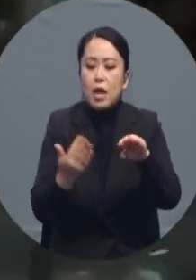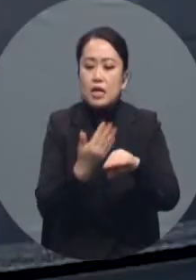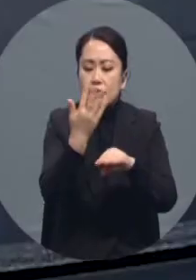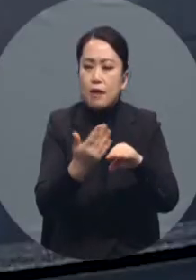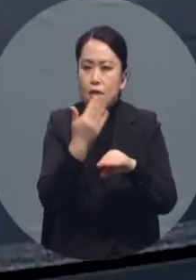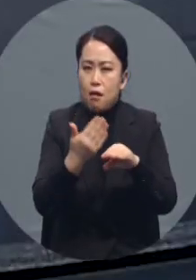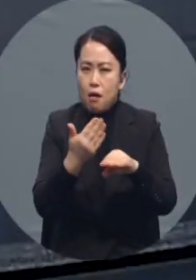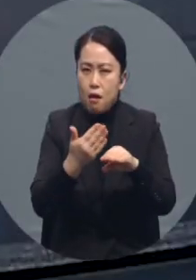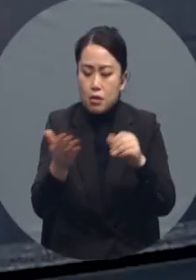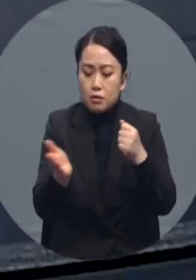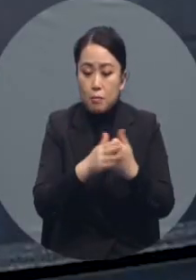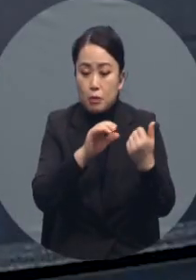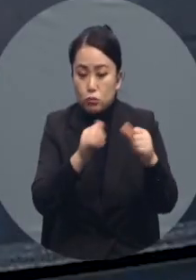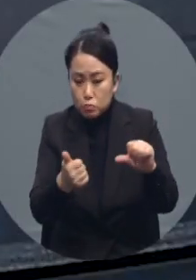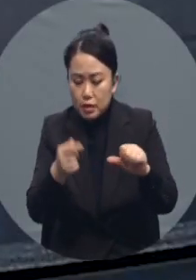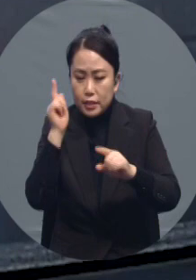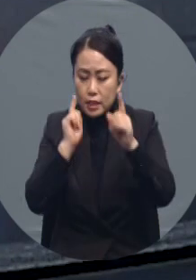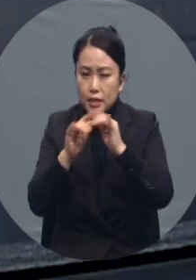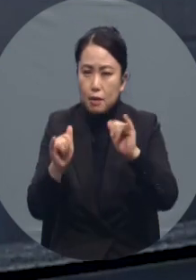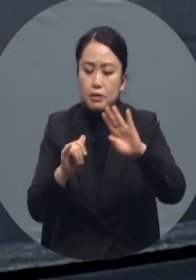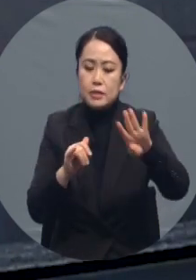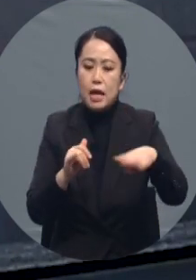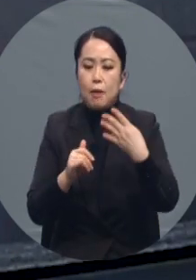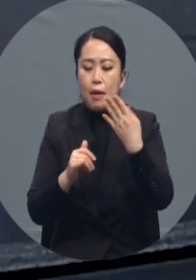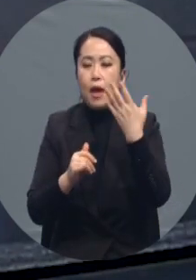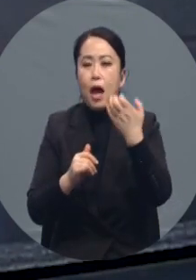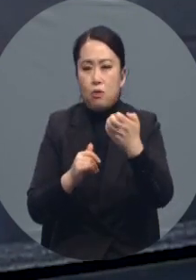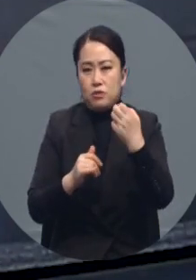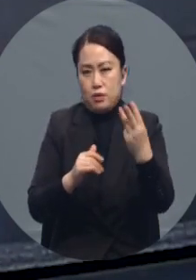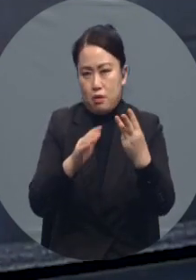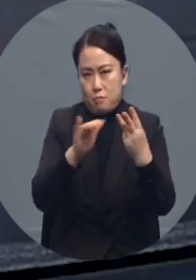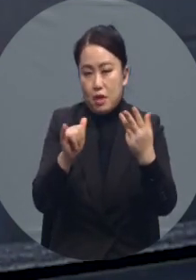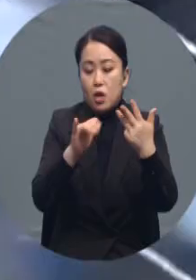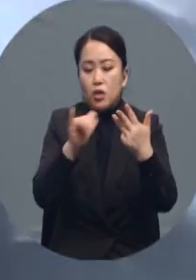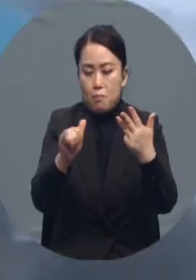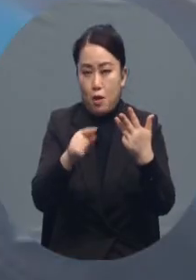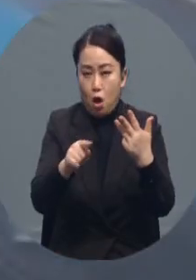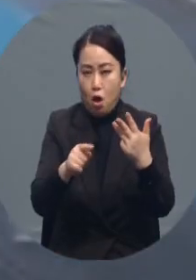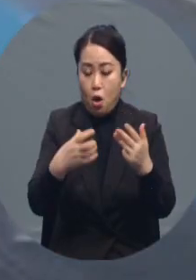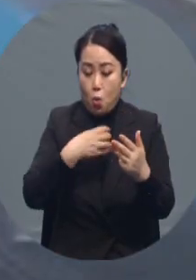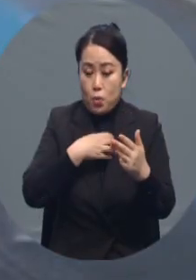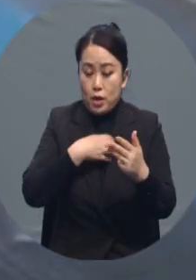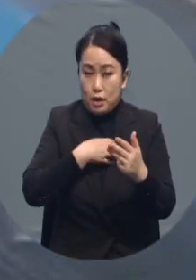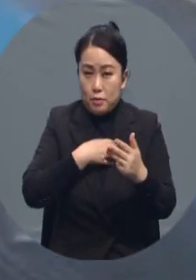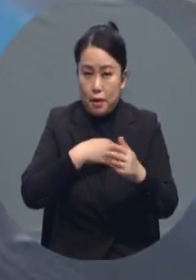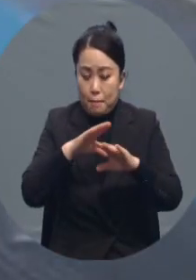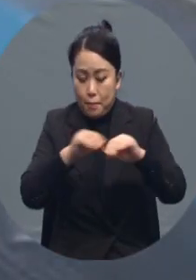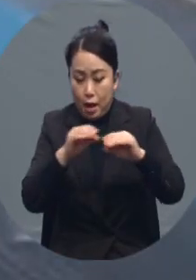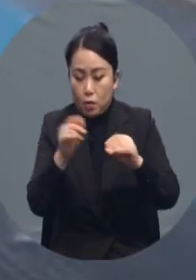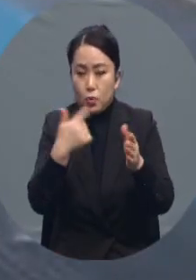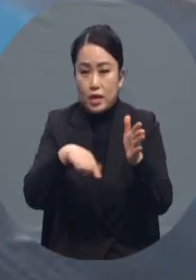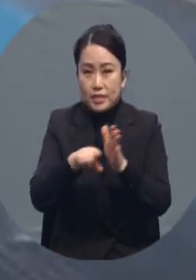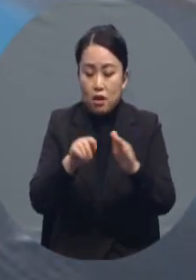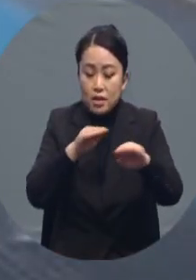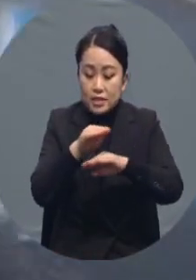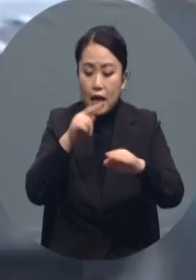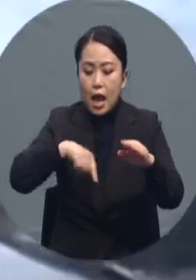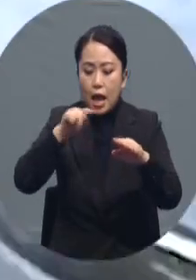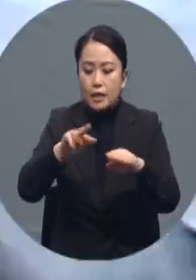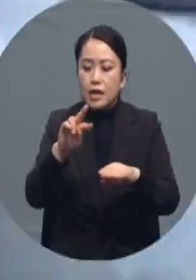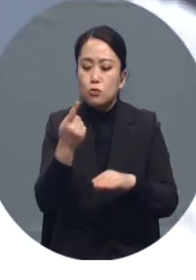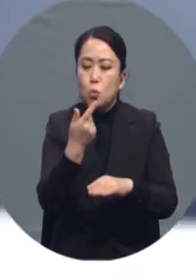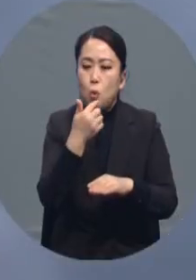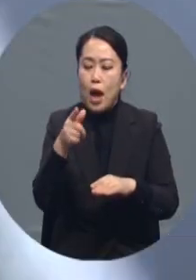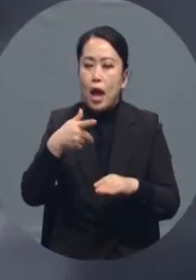사람은 400 98명 위급 상황에 대처하려면 반드시 차 안에 차량용 소화기를 배치해둬야 한다고